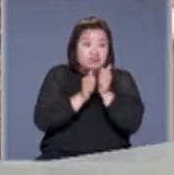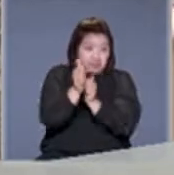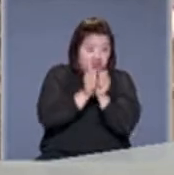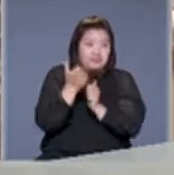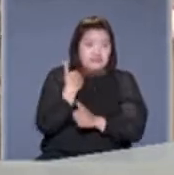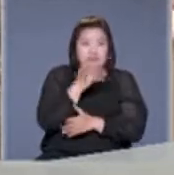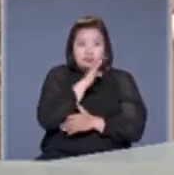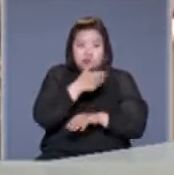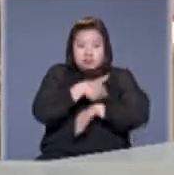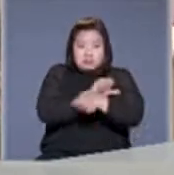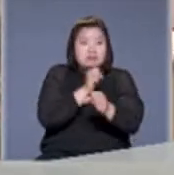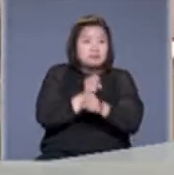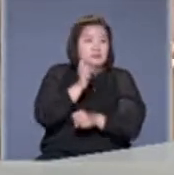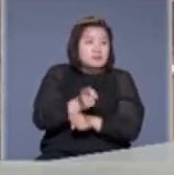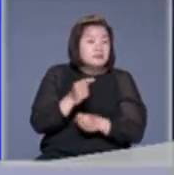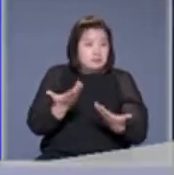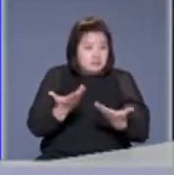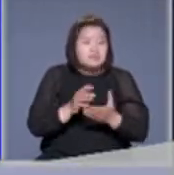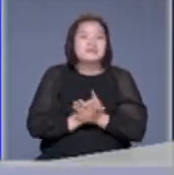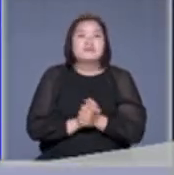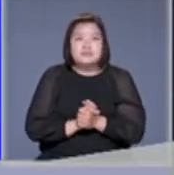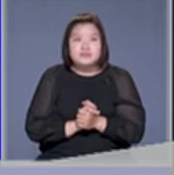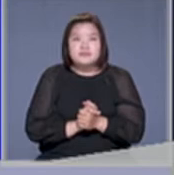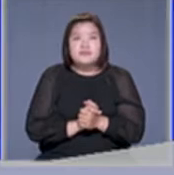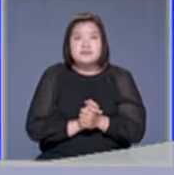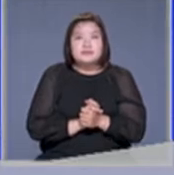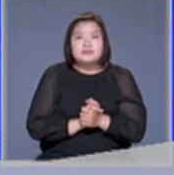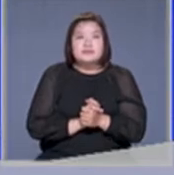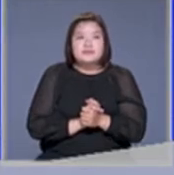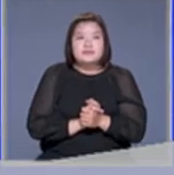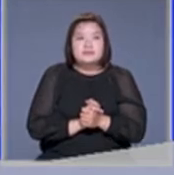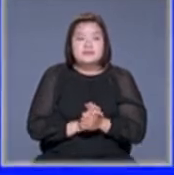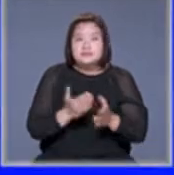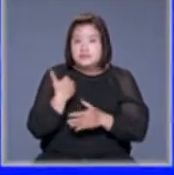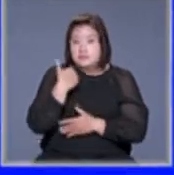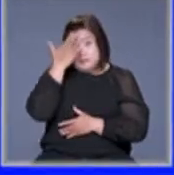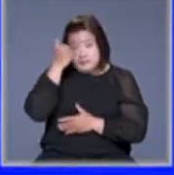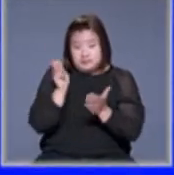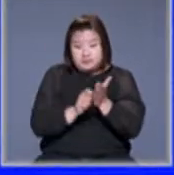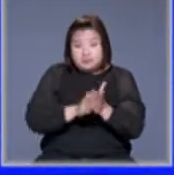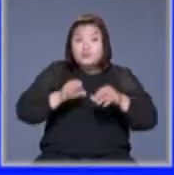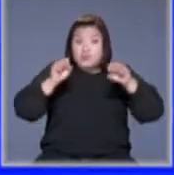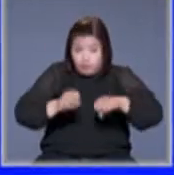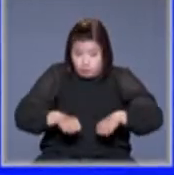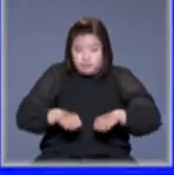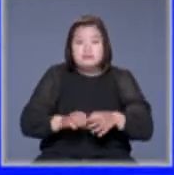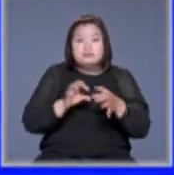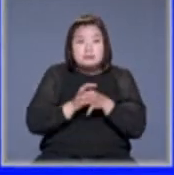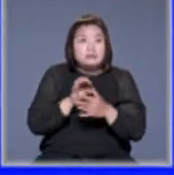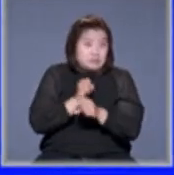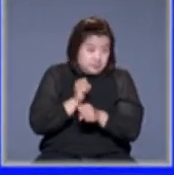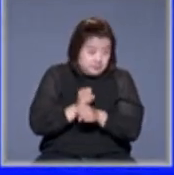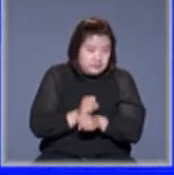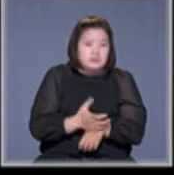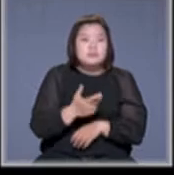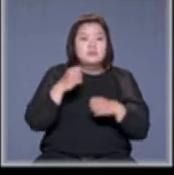บัติให้เกิดความแม่นยำนอกจากนี้ยังมีการลงนามระหว่างสำนักงานคณะกรรมการการอาชีวศึกษาและก